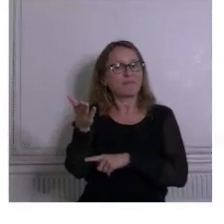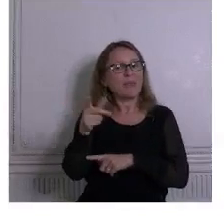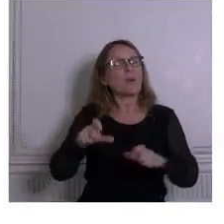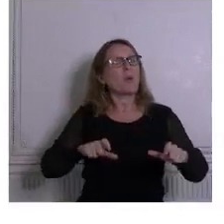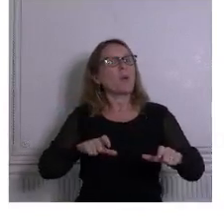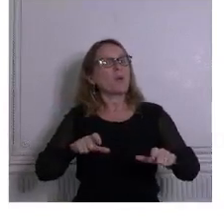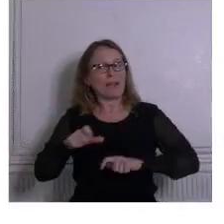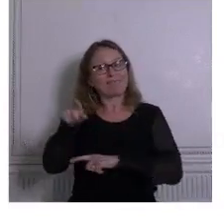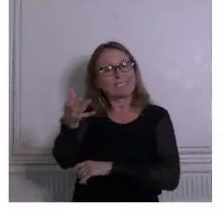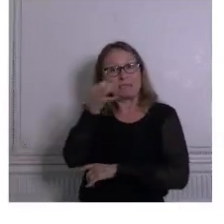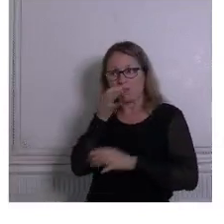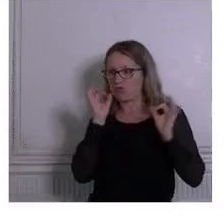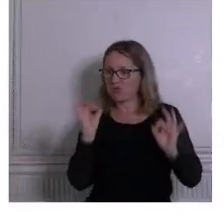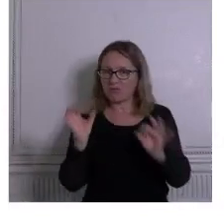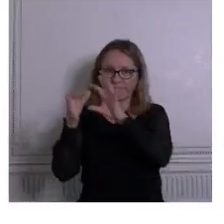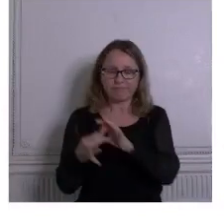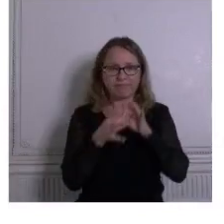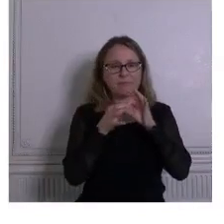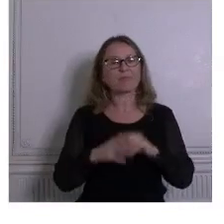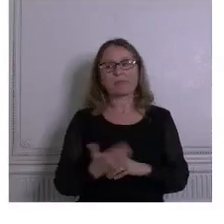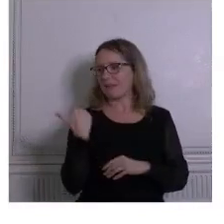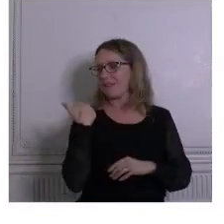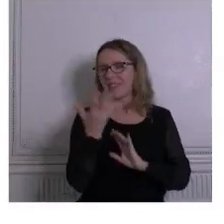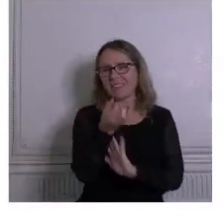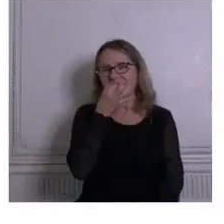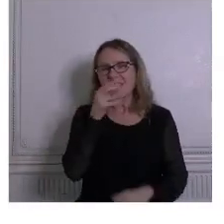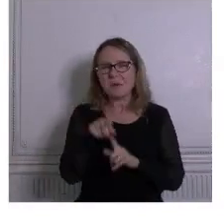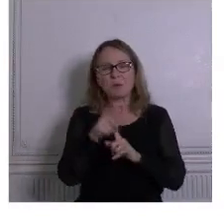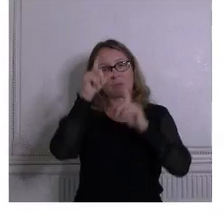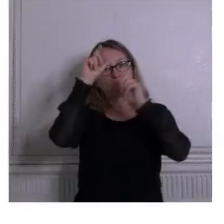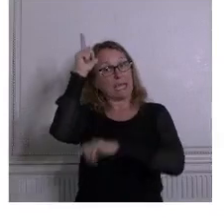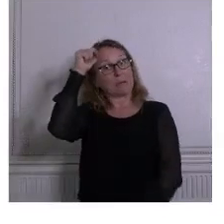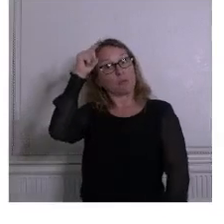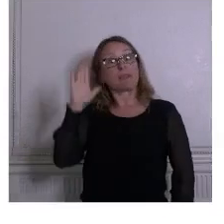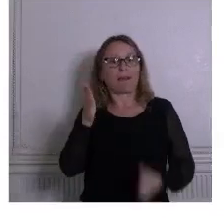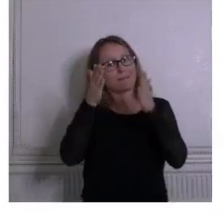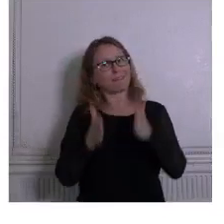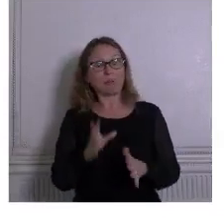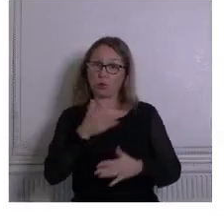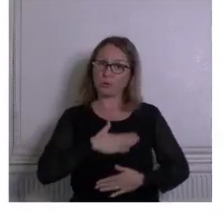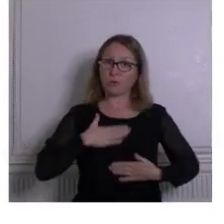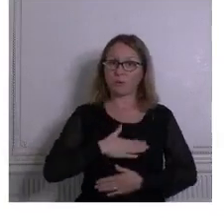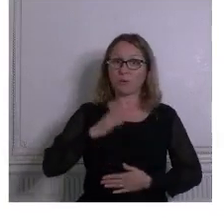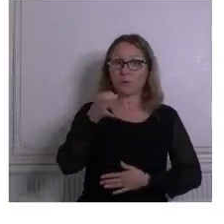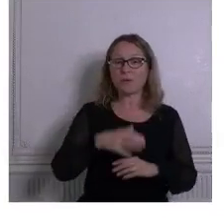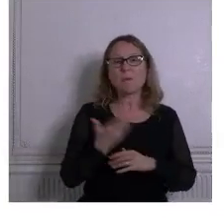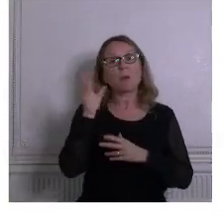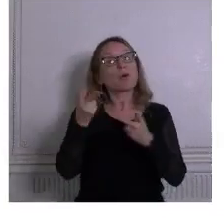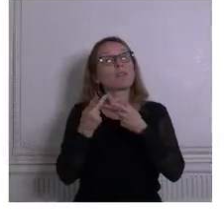vais engager sur X années, sur 10 ans, je vais mettre de l'argent dessus. Jamais, je ne l'ai jamais vu.